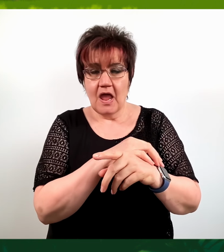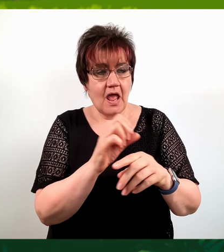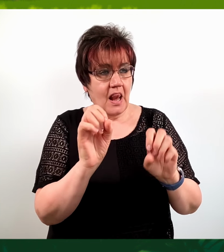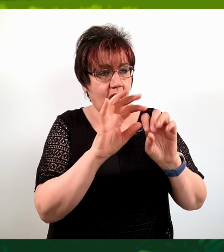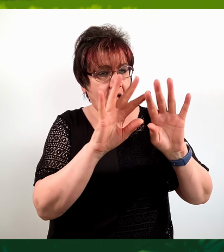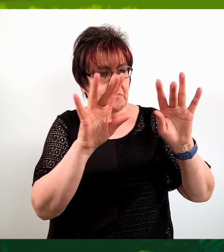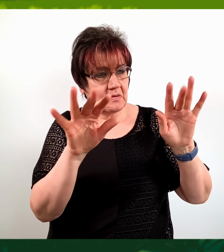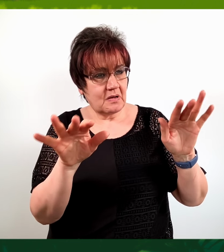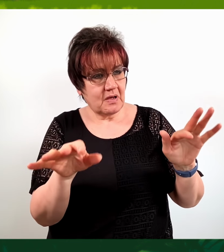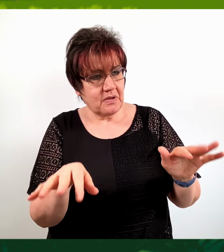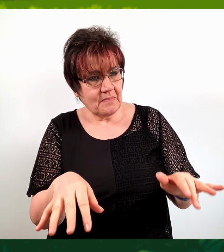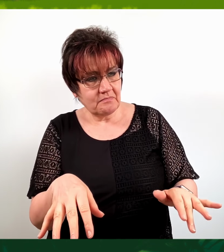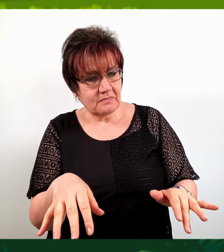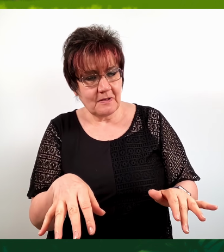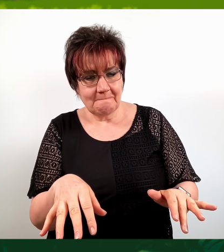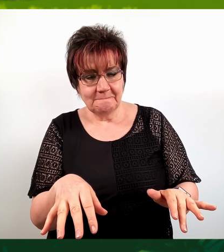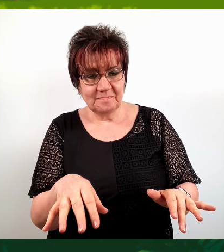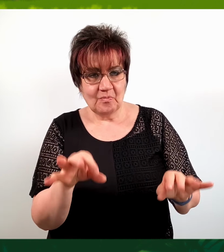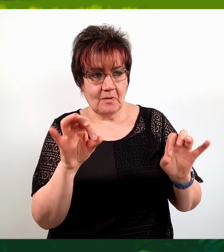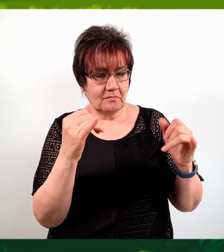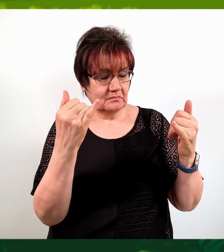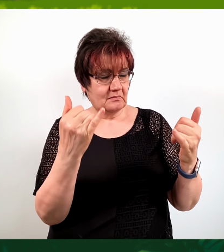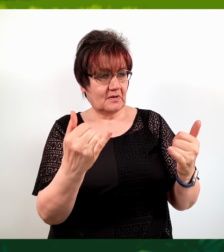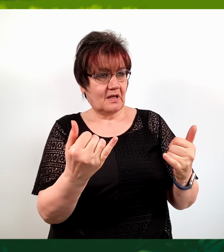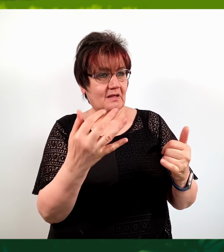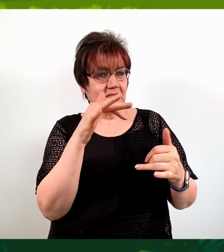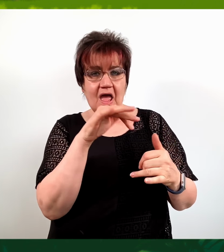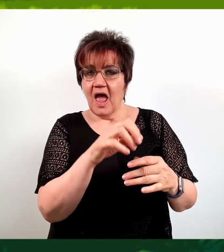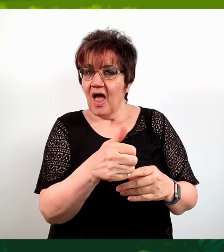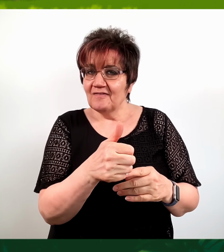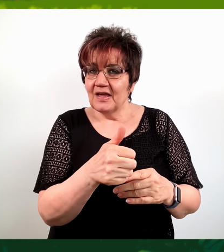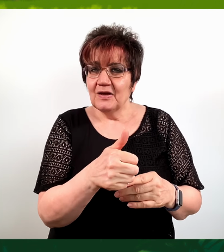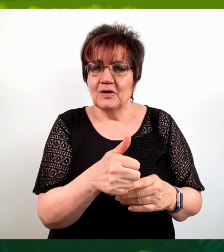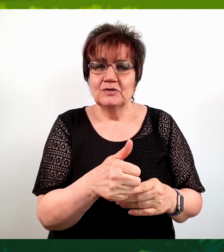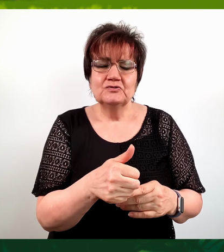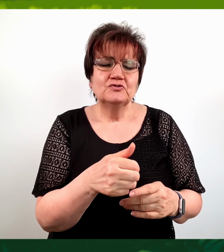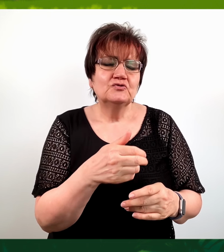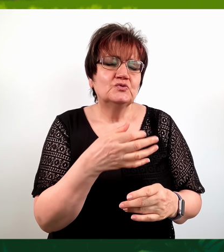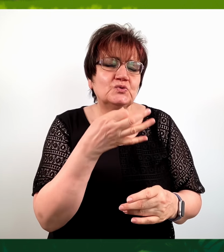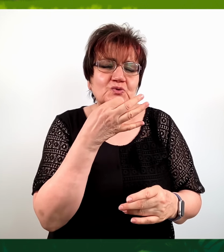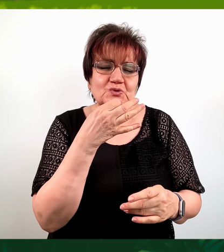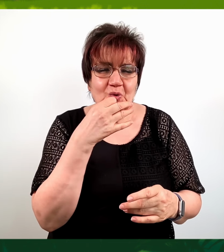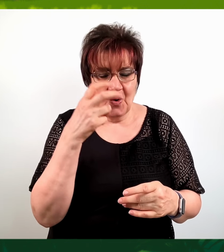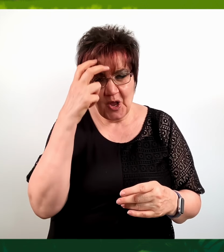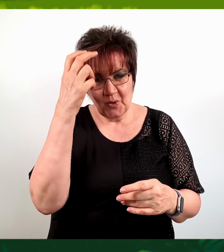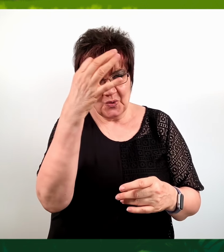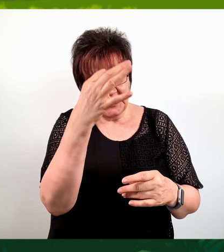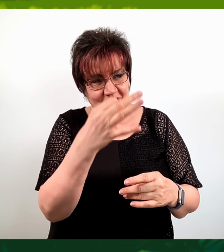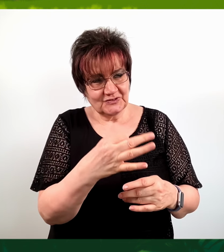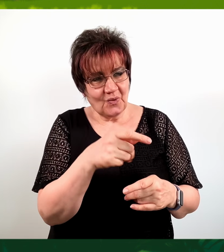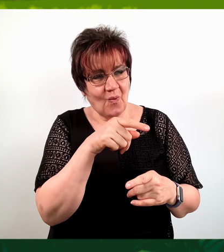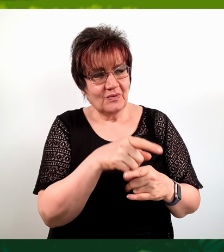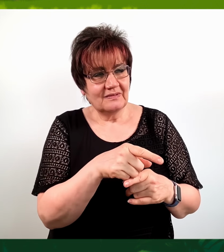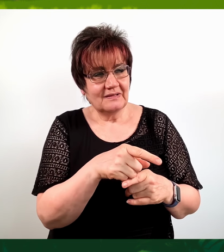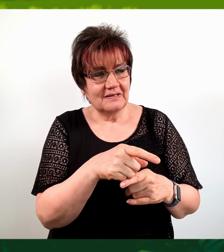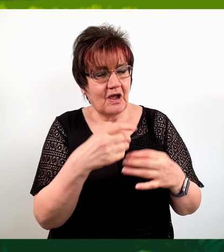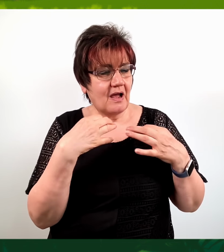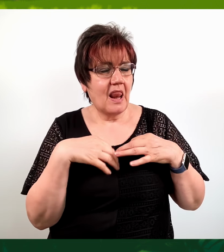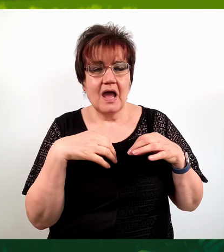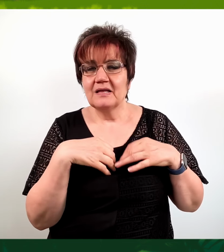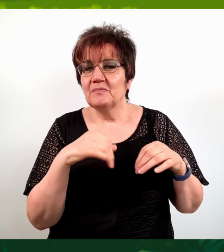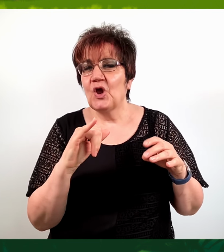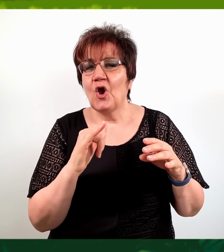Bärenfell. Jetzt stand vor ihnen ein wunderschöner junger Königssohn ganz in Gold gekleidet.